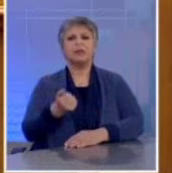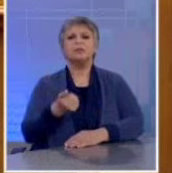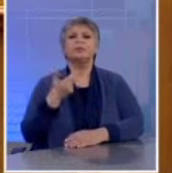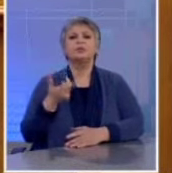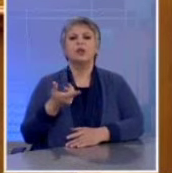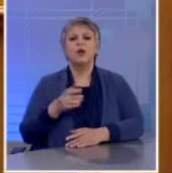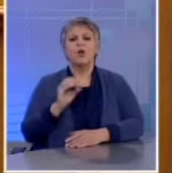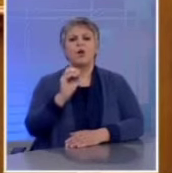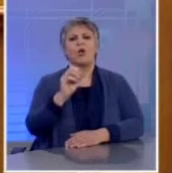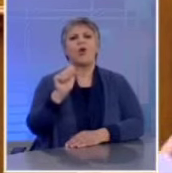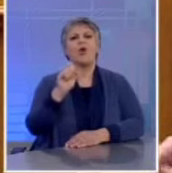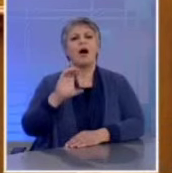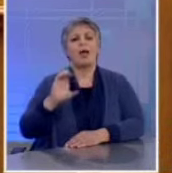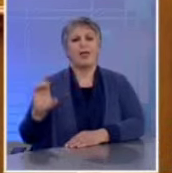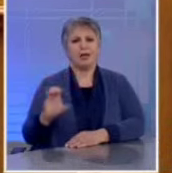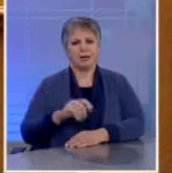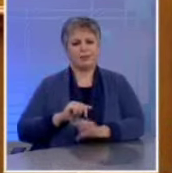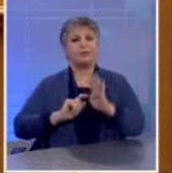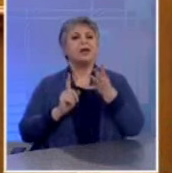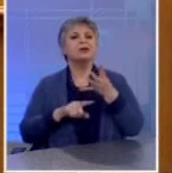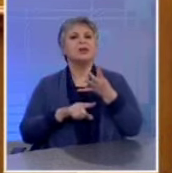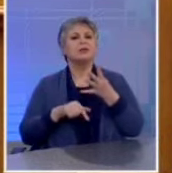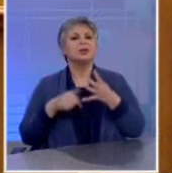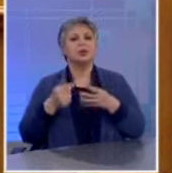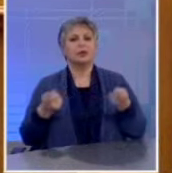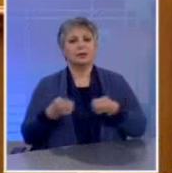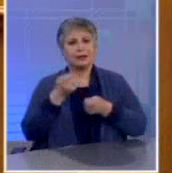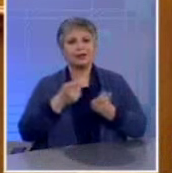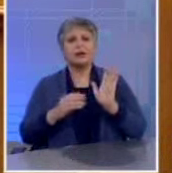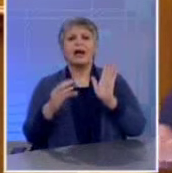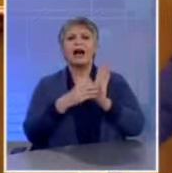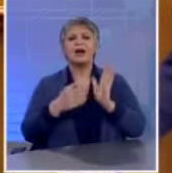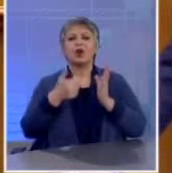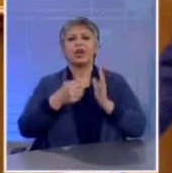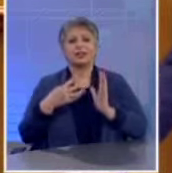Ελευθέρων Επαγγελματιών. Παρέμβαση νούμερο 4. Με το άρθρο 68 του νόμου